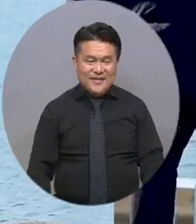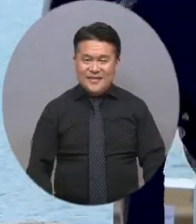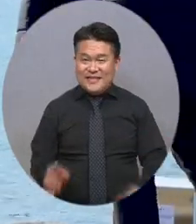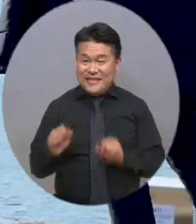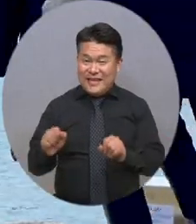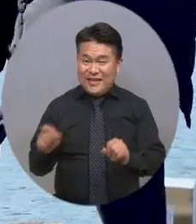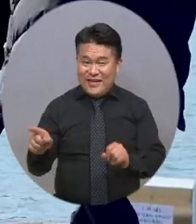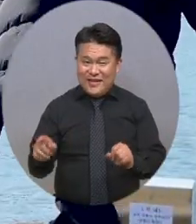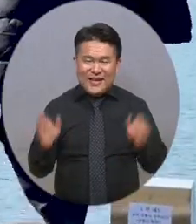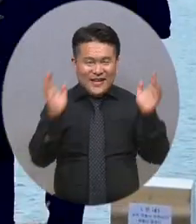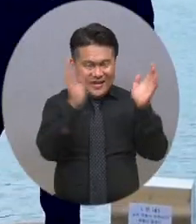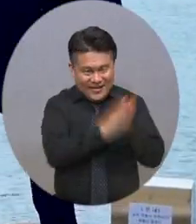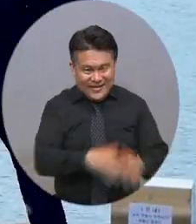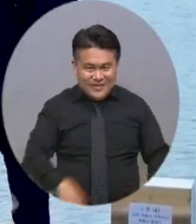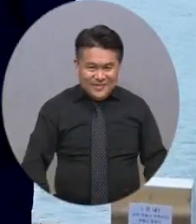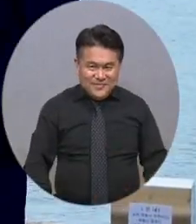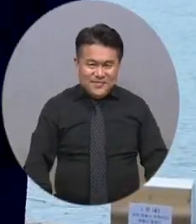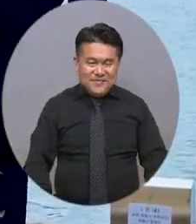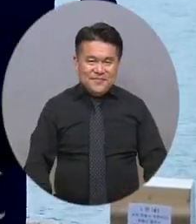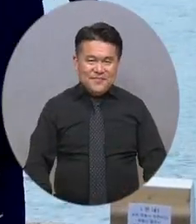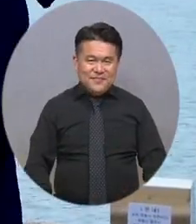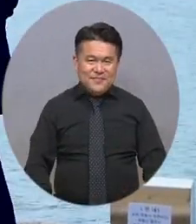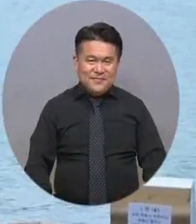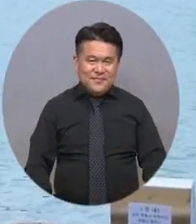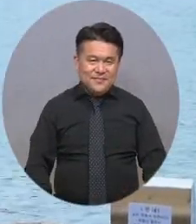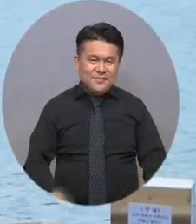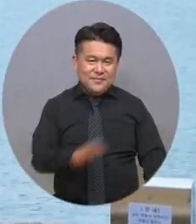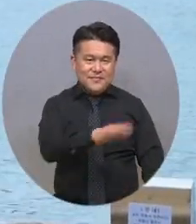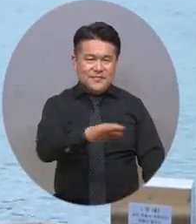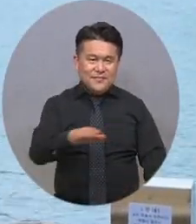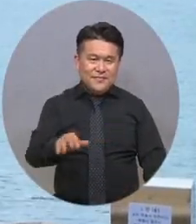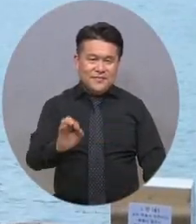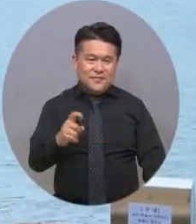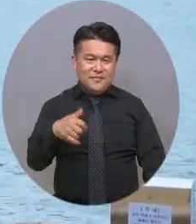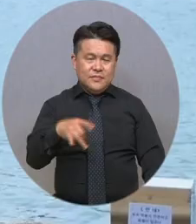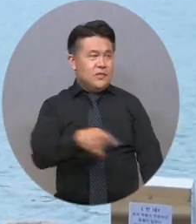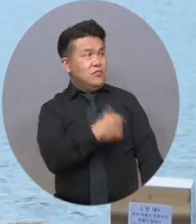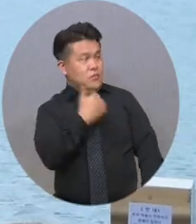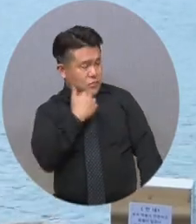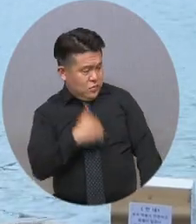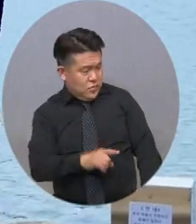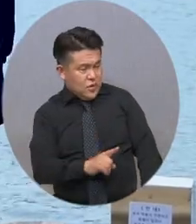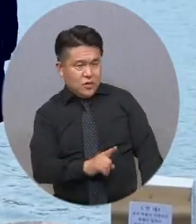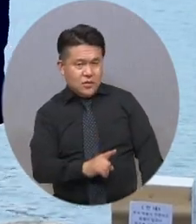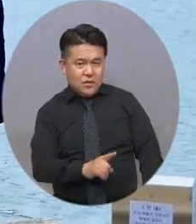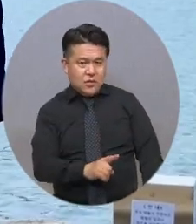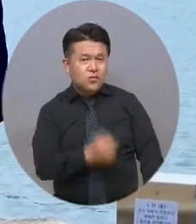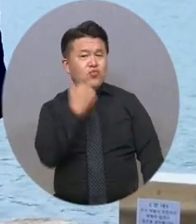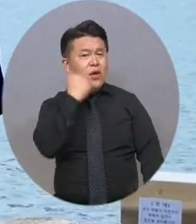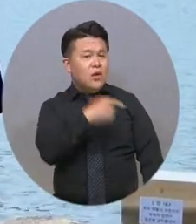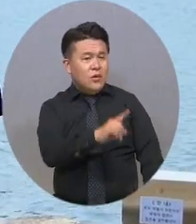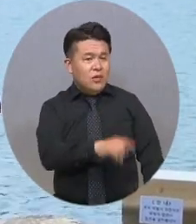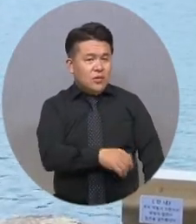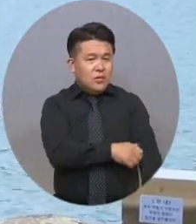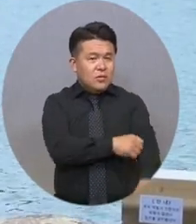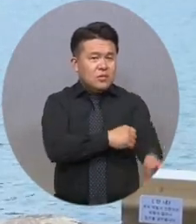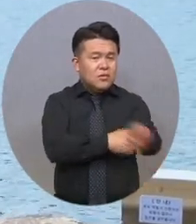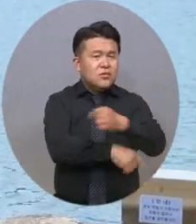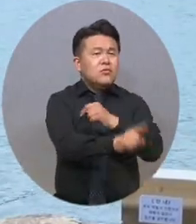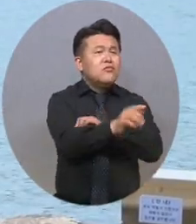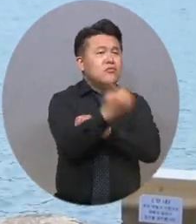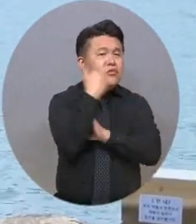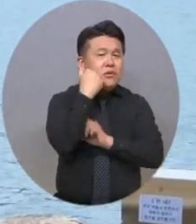아빠요. 아유구나 여기 계셨구나. 혹시 여러분 오정태 뭐야 이거는 또 이 사람 누구야 이거 저